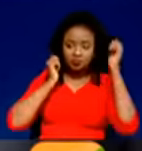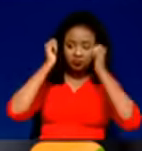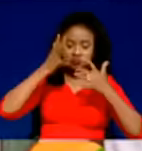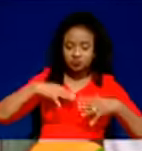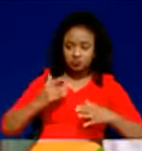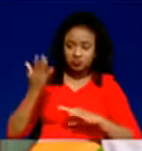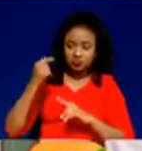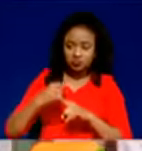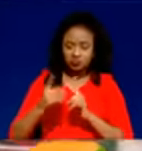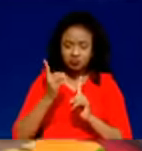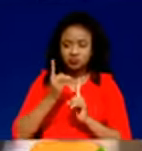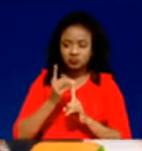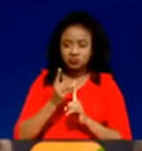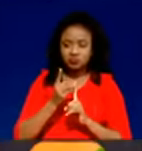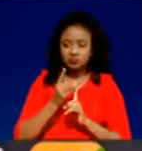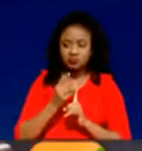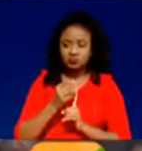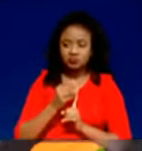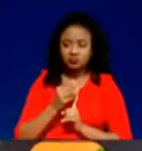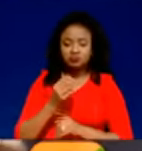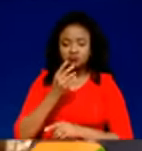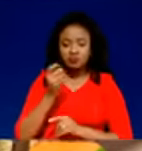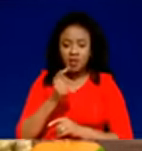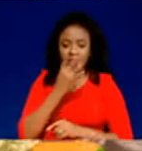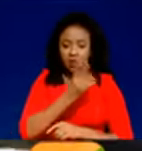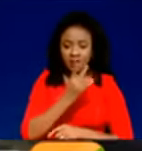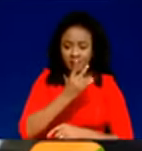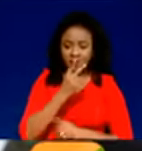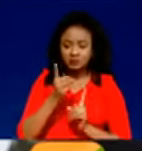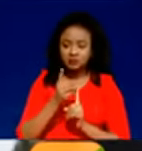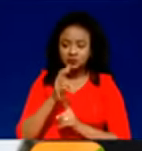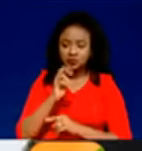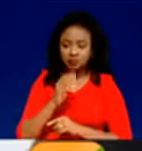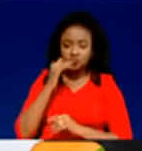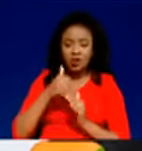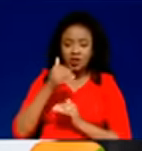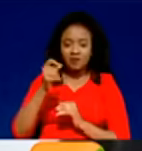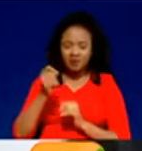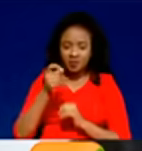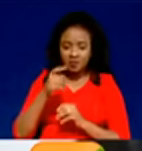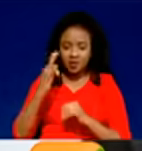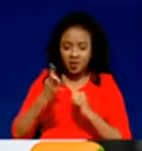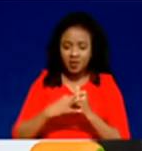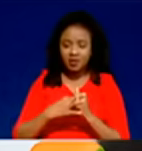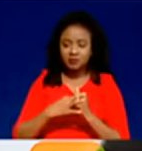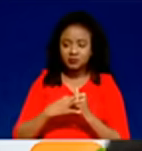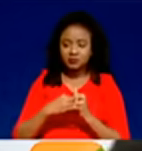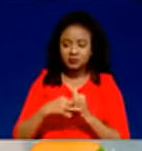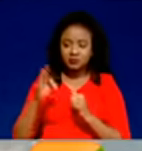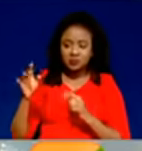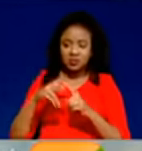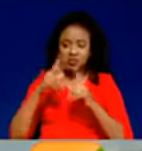jana haukutarajiwa, kwani miezi minane kabla ya kuteuliwa kwake na Rais William Ruto kuchukua mahala pa